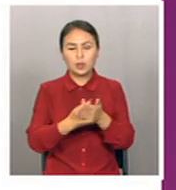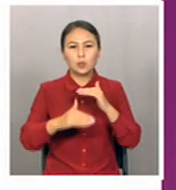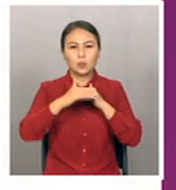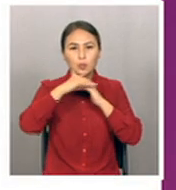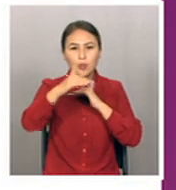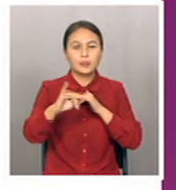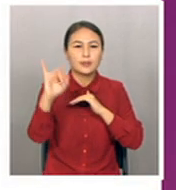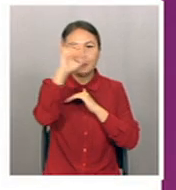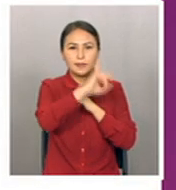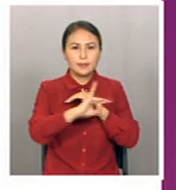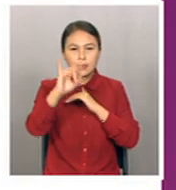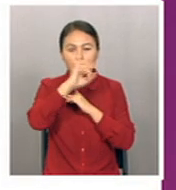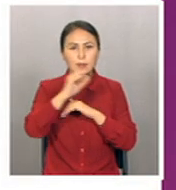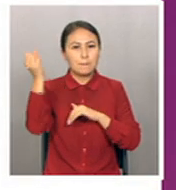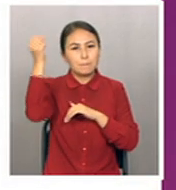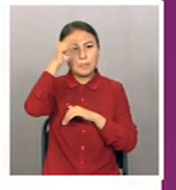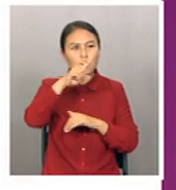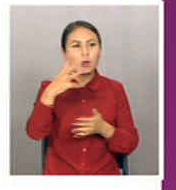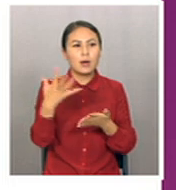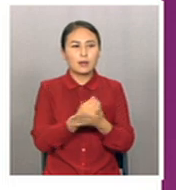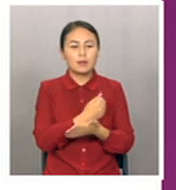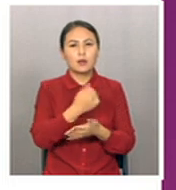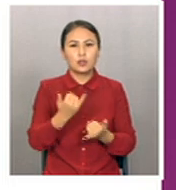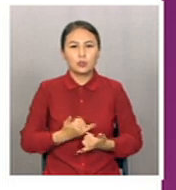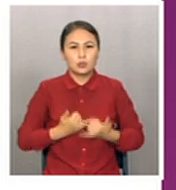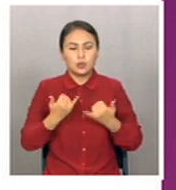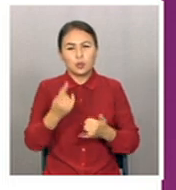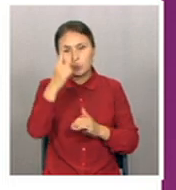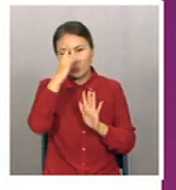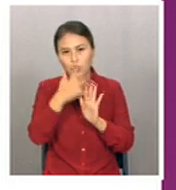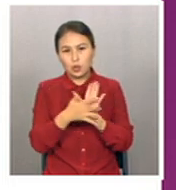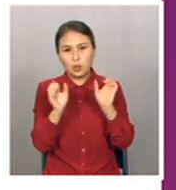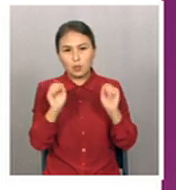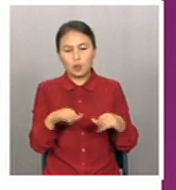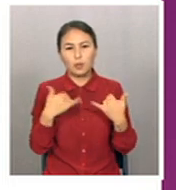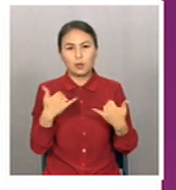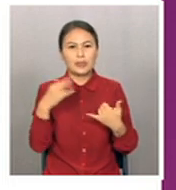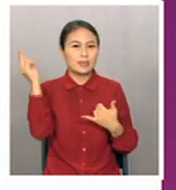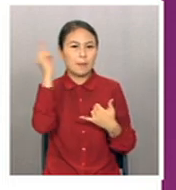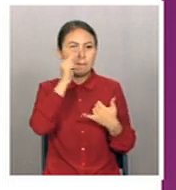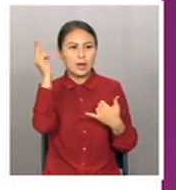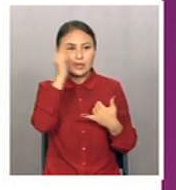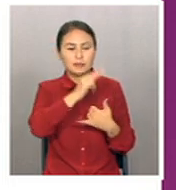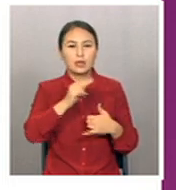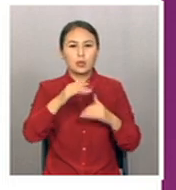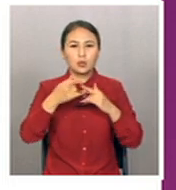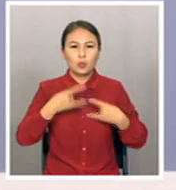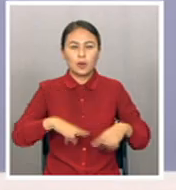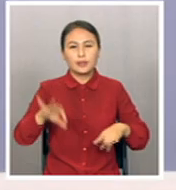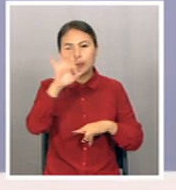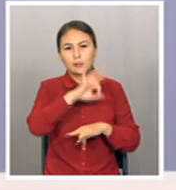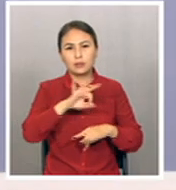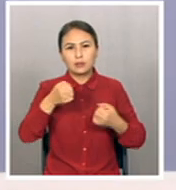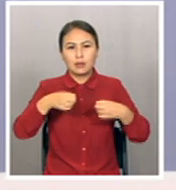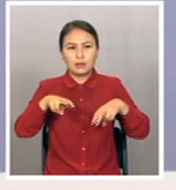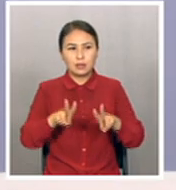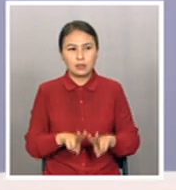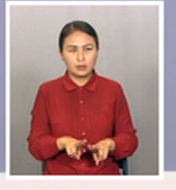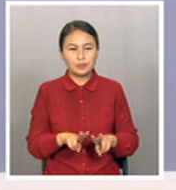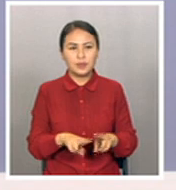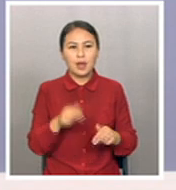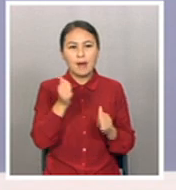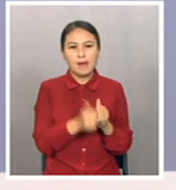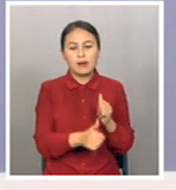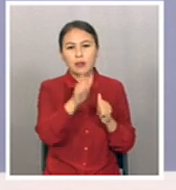өлкесінің тарихын білу арқылы оның қадірін түсінеді. Сондықтан бүгінгі сабағымыз туған өлке тарихына арналады. Әр